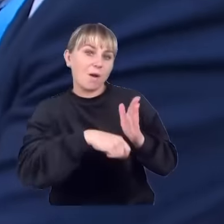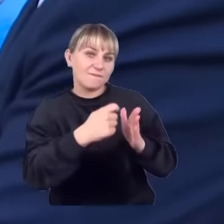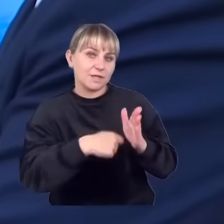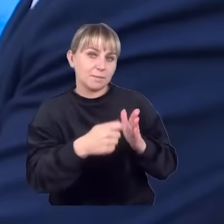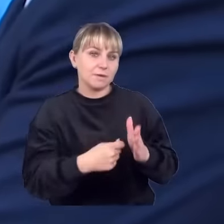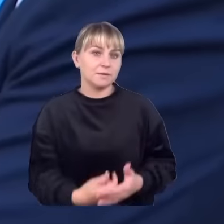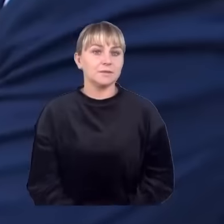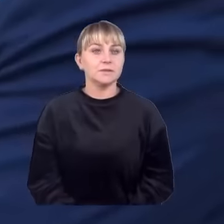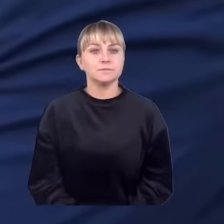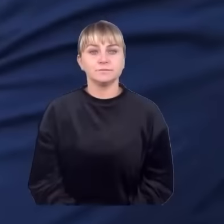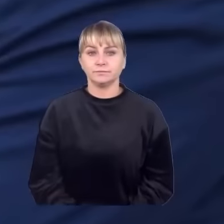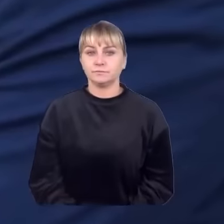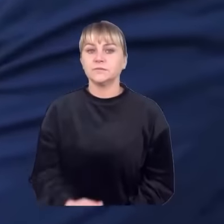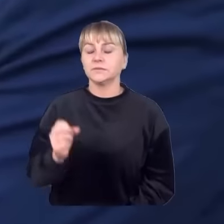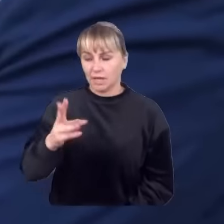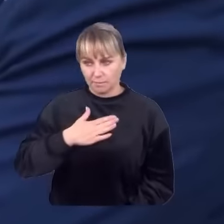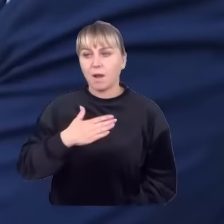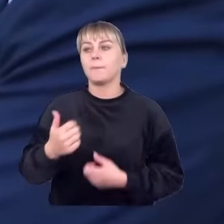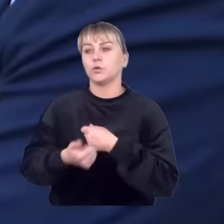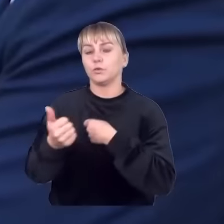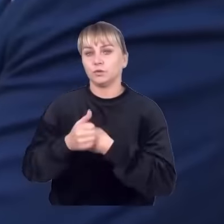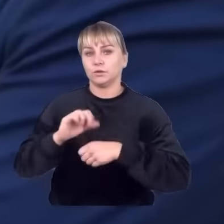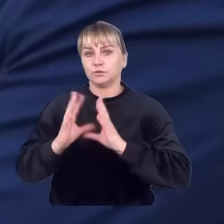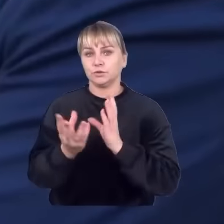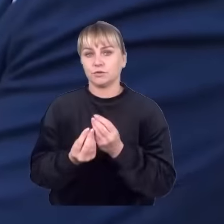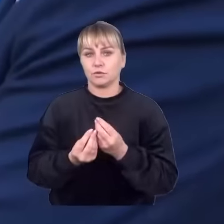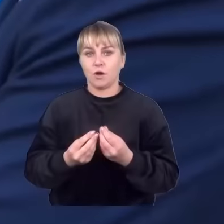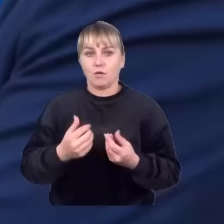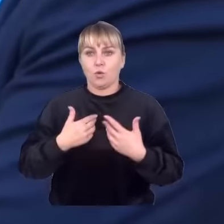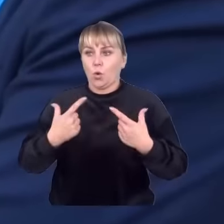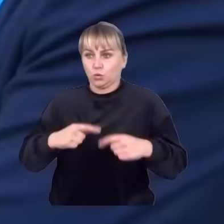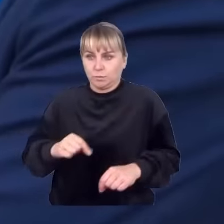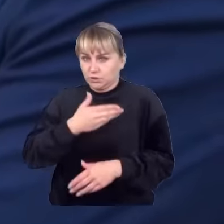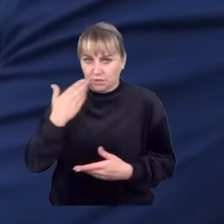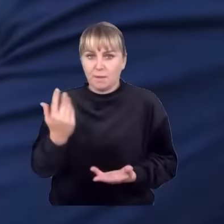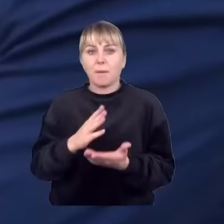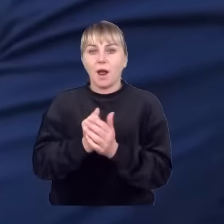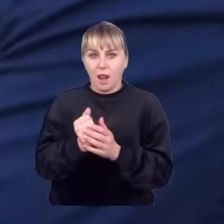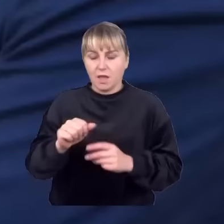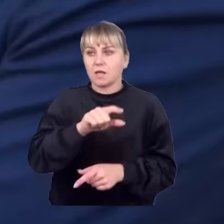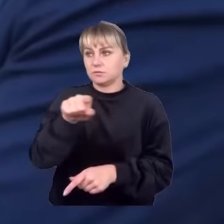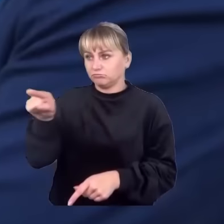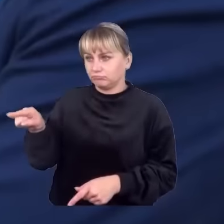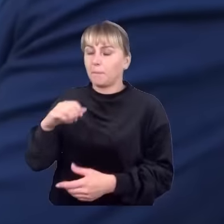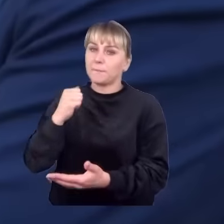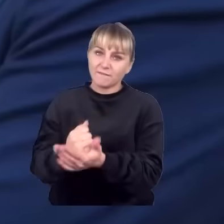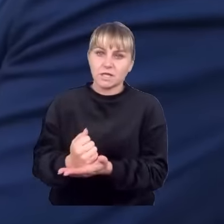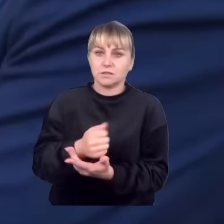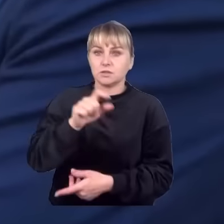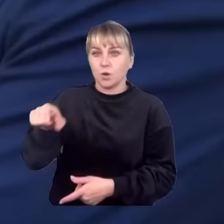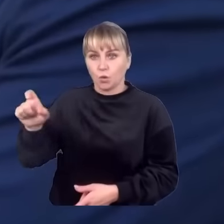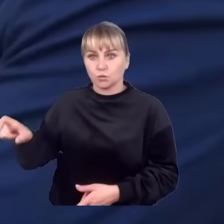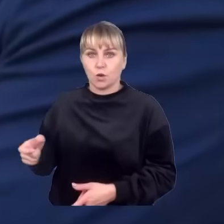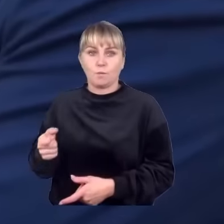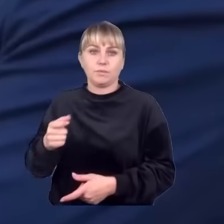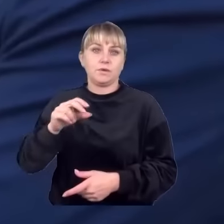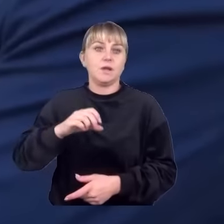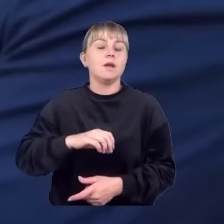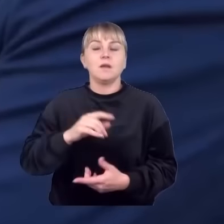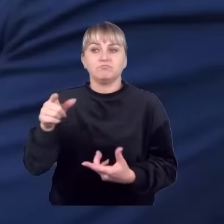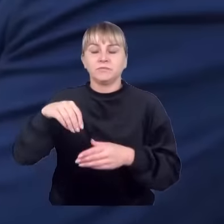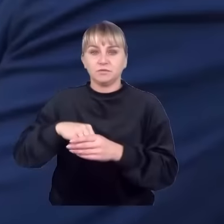artystycznym? Tak, mam dowody na to. Znaczy, ja ich nie mam osobiście, ale są osoby, prawnicy, NGOsy,